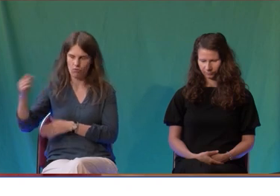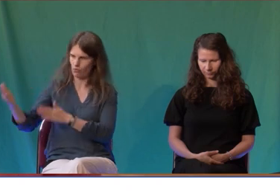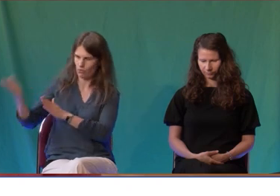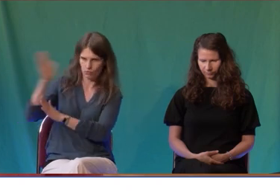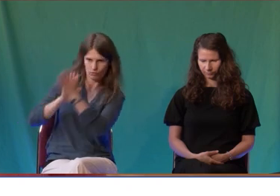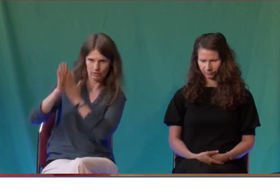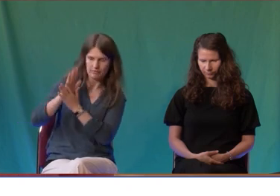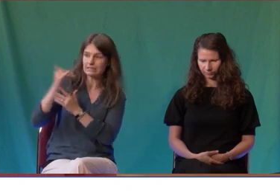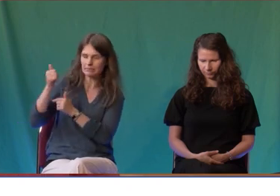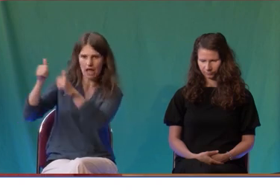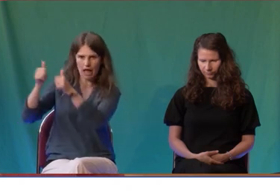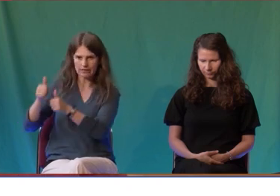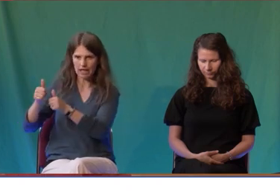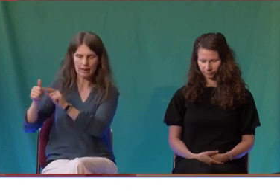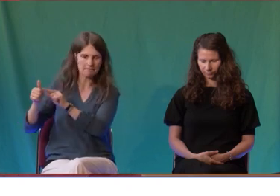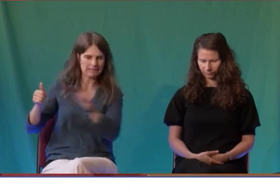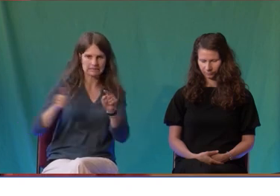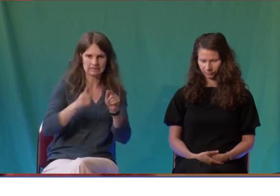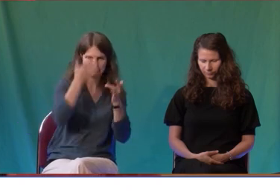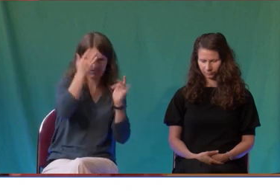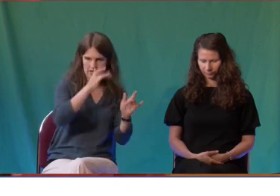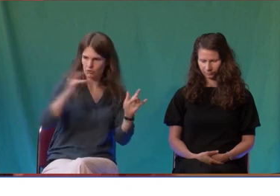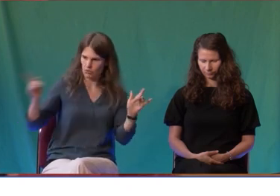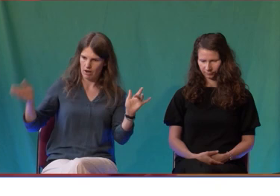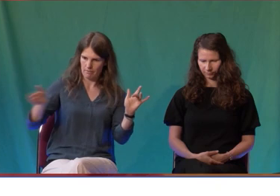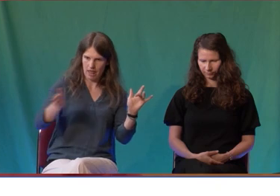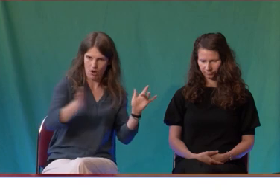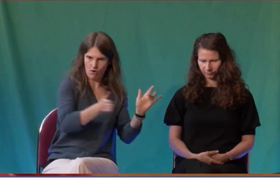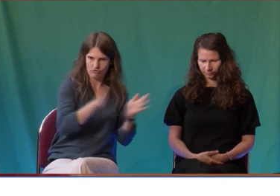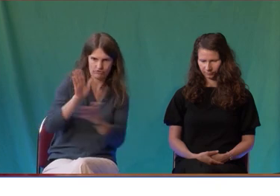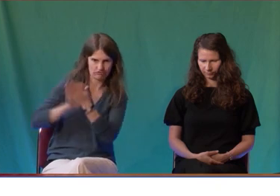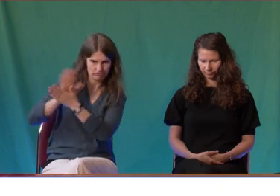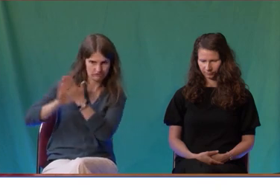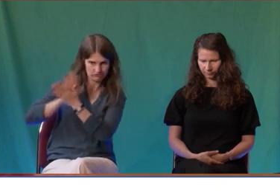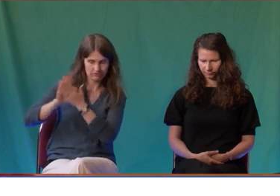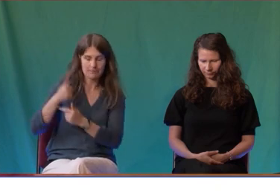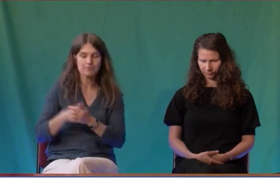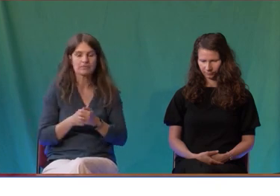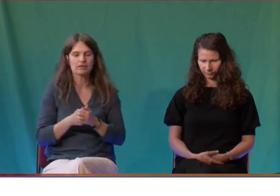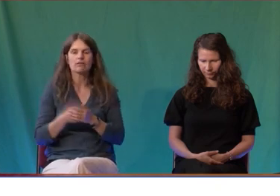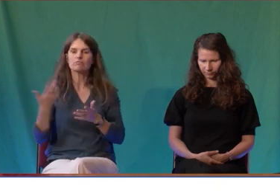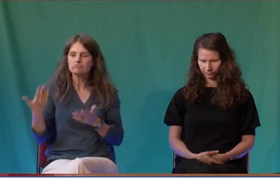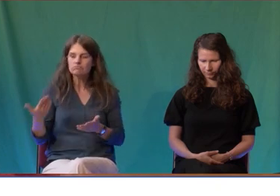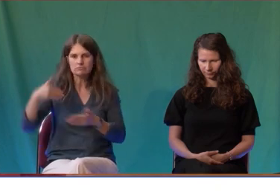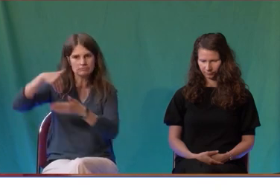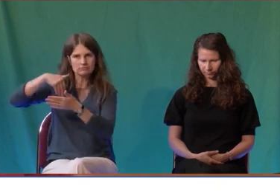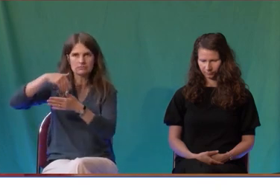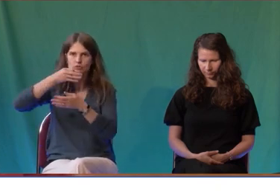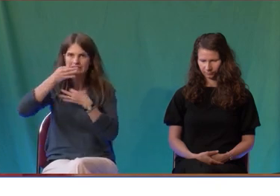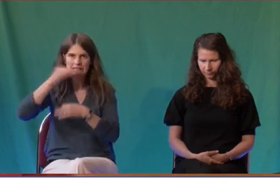zur Bewilligung bestenfalls dargestellt insbesondere ist sie darauf eingegangen dass